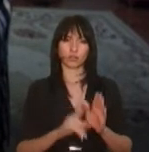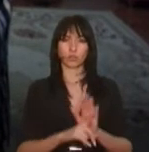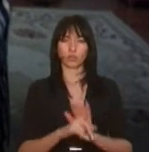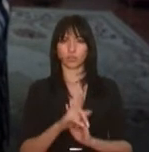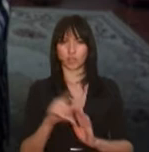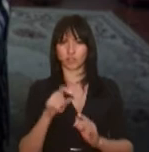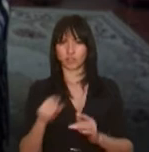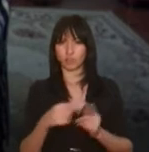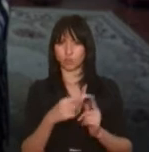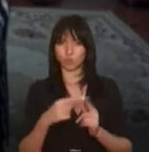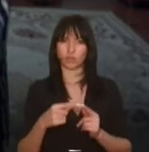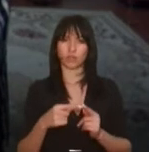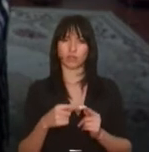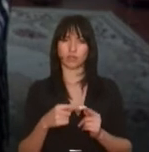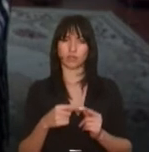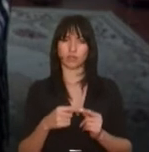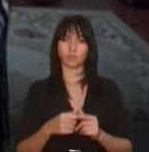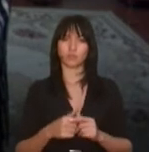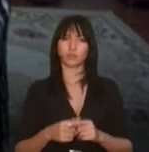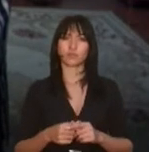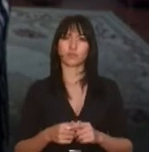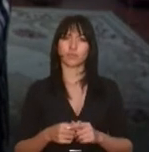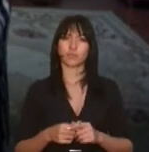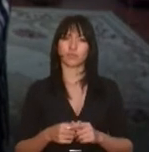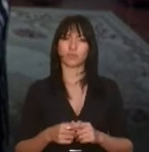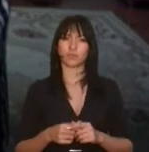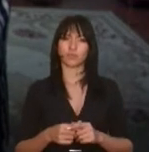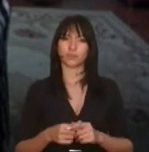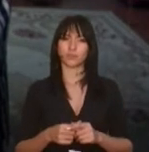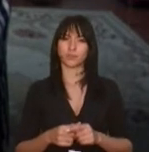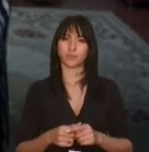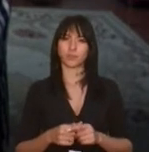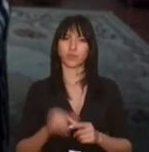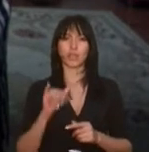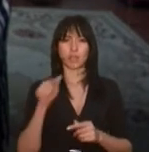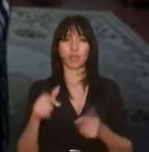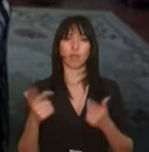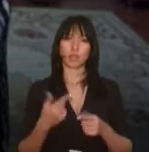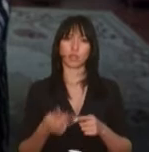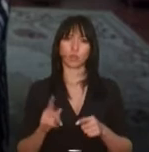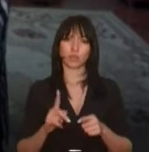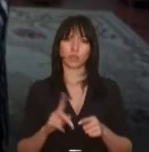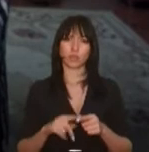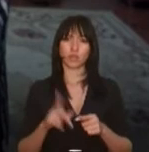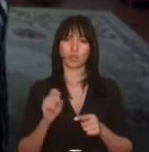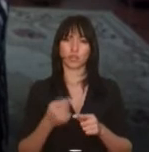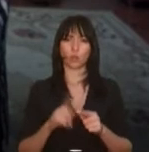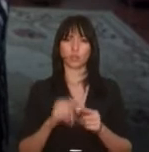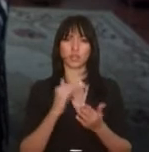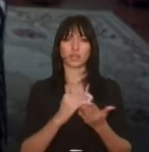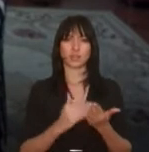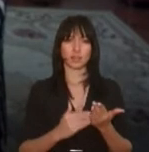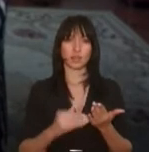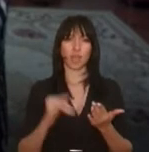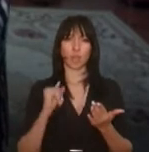то включається ендокринолог і гінеколог. От десь так зараз виглядає ця система, і